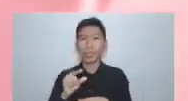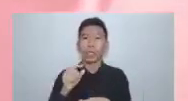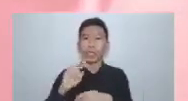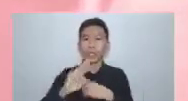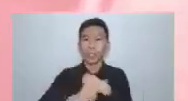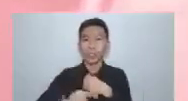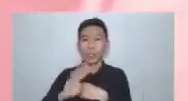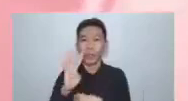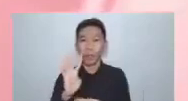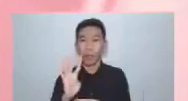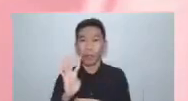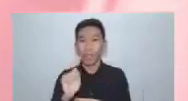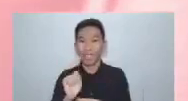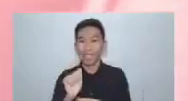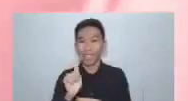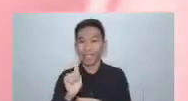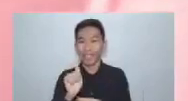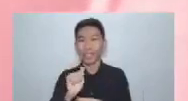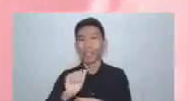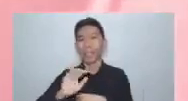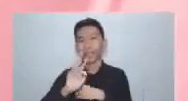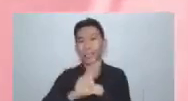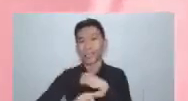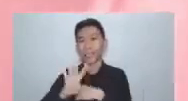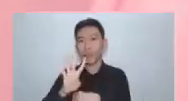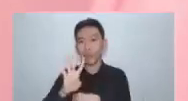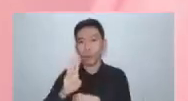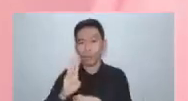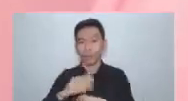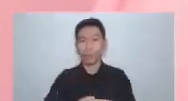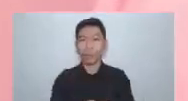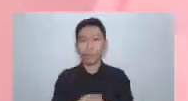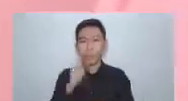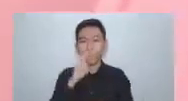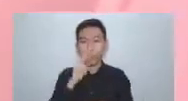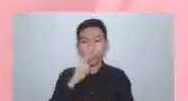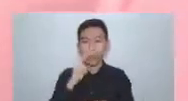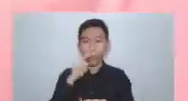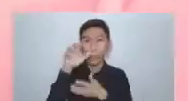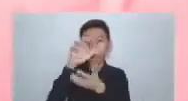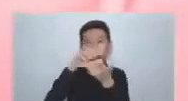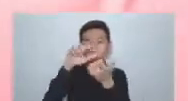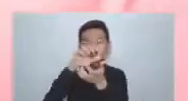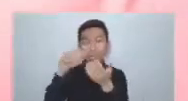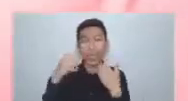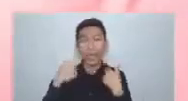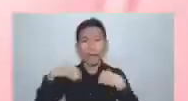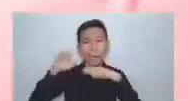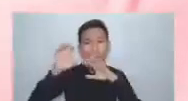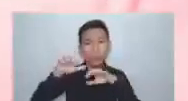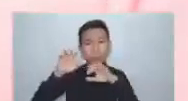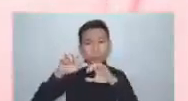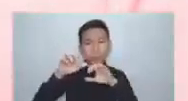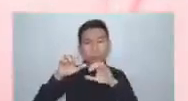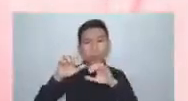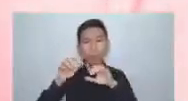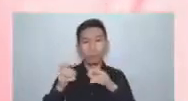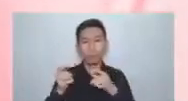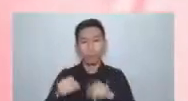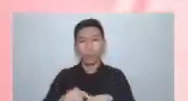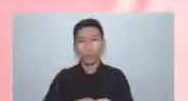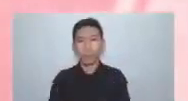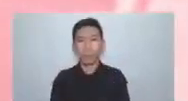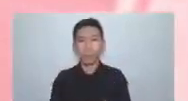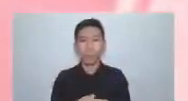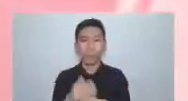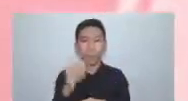na pag-ulan na maaring maranasan ngayong araw ng Miyerkules. Walang inilabas na gale warning ang PAGASA sa anumang baybay ng bansa pero